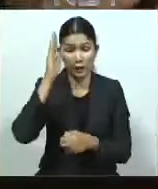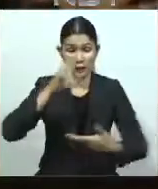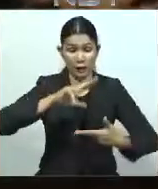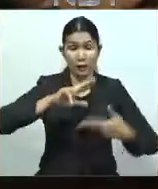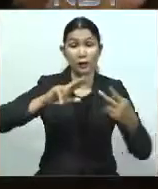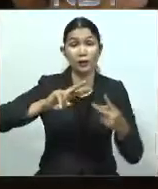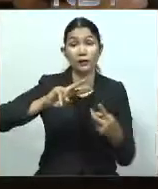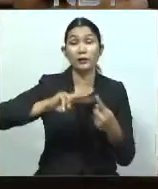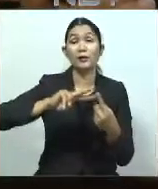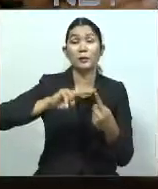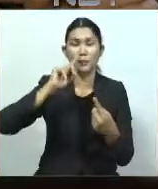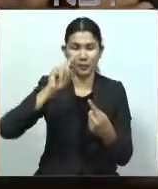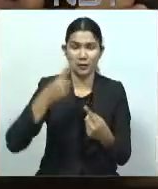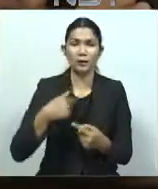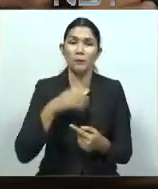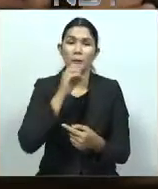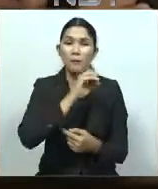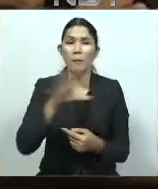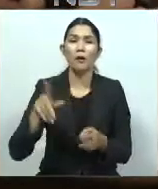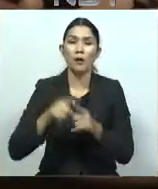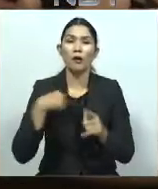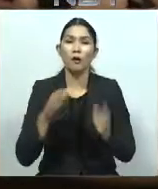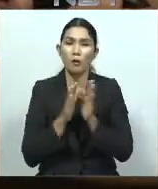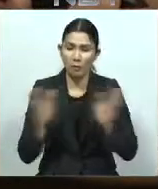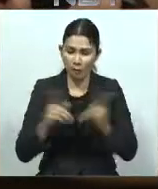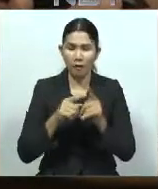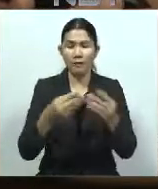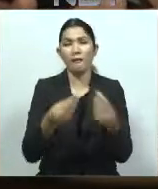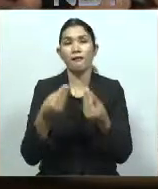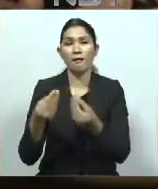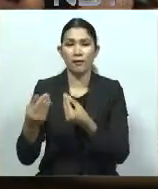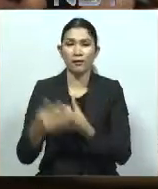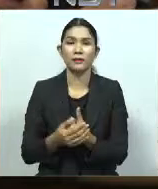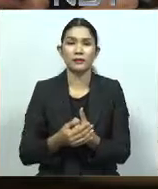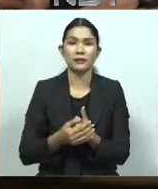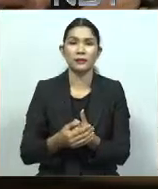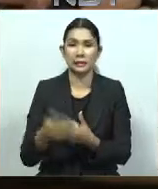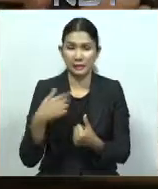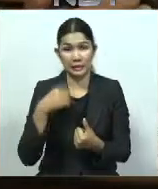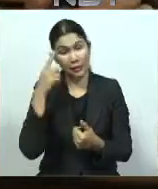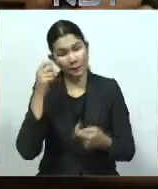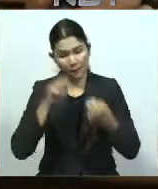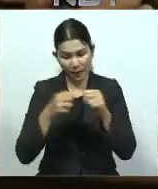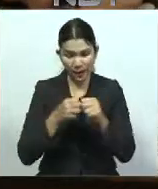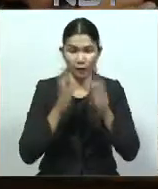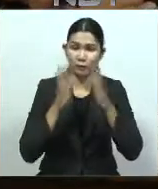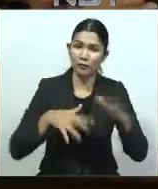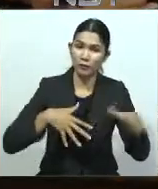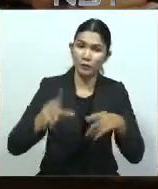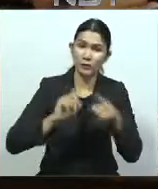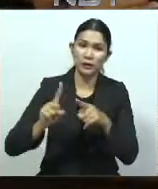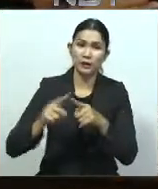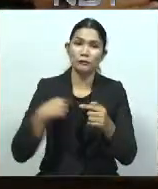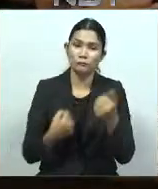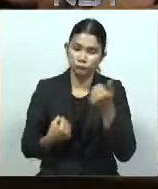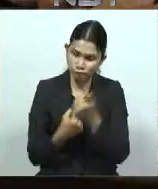ครับก็มีการขอบคุณทุกคะแนนเสียงที่ประชาชนมอบความไว้วางใจโดยจะนำปัญหาความเดือดร้อนของประชาชนเนี่ยไ